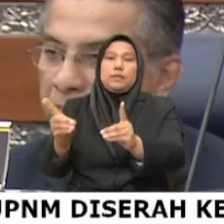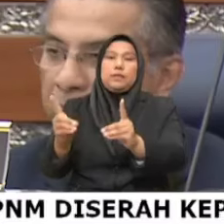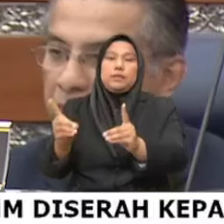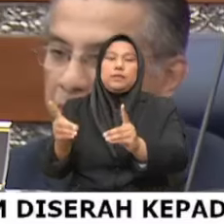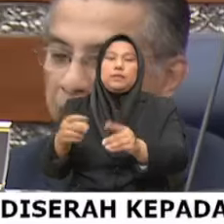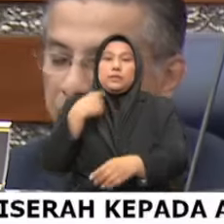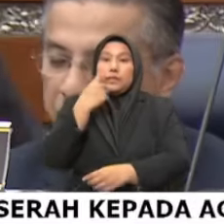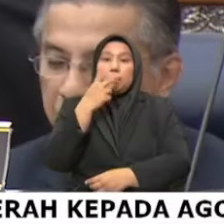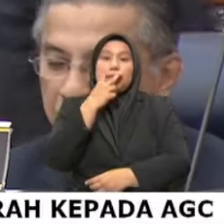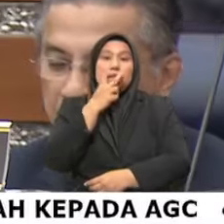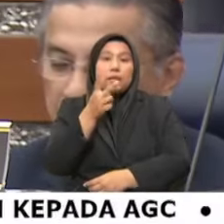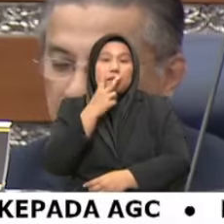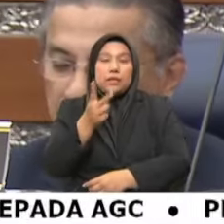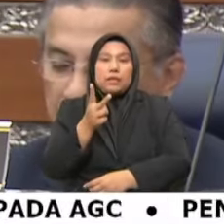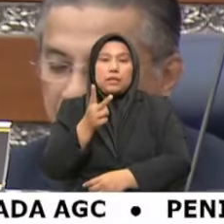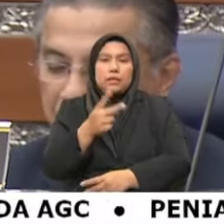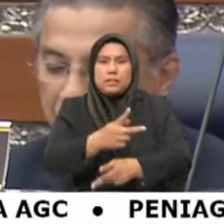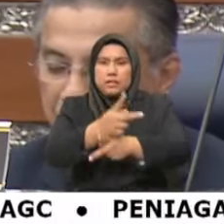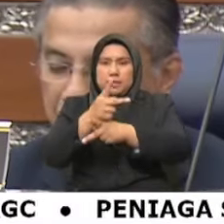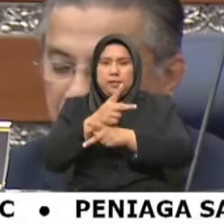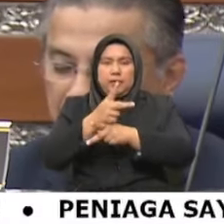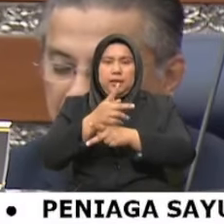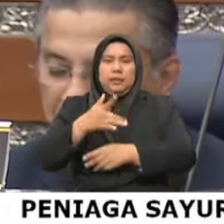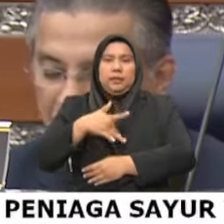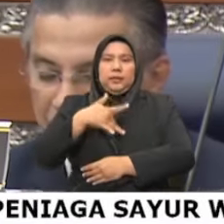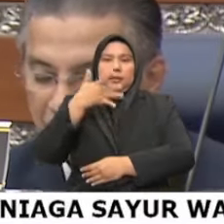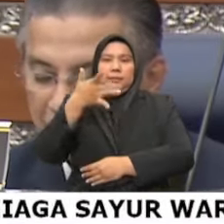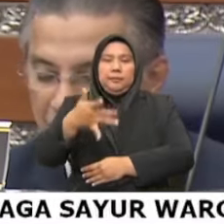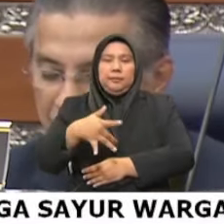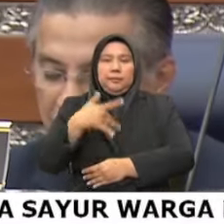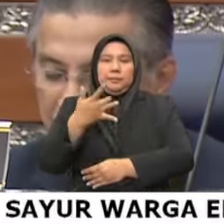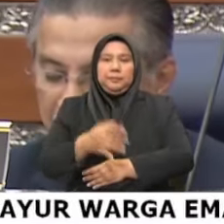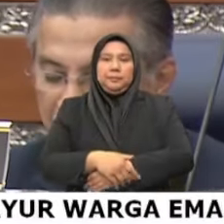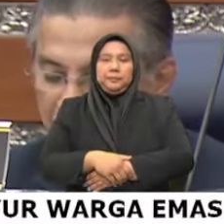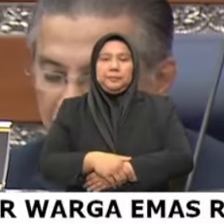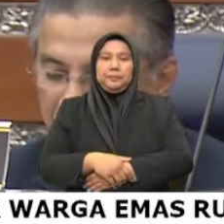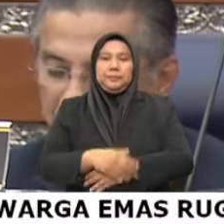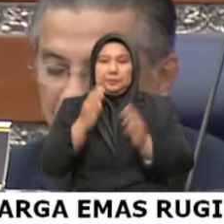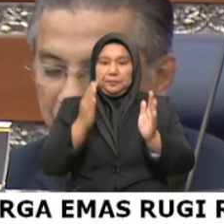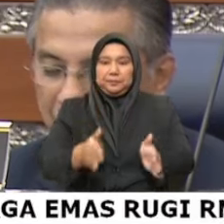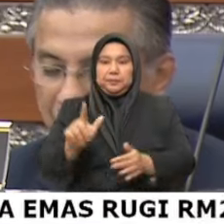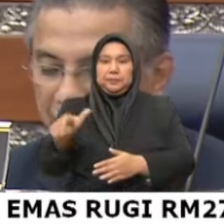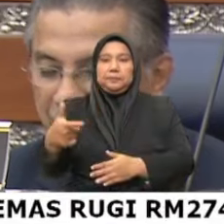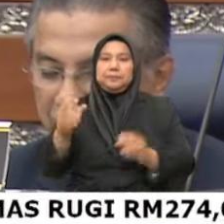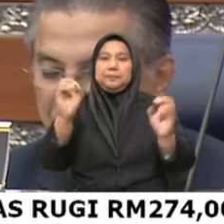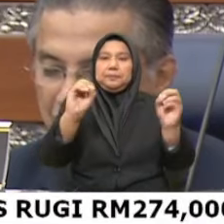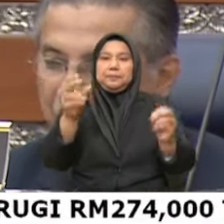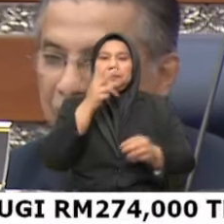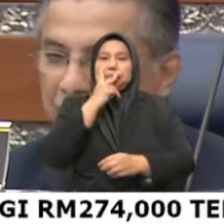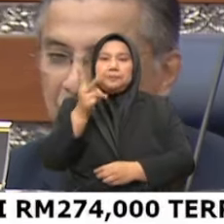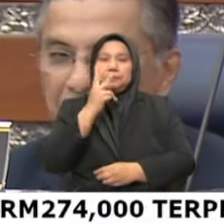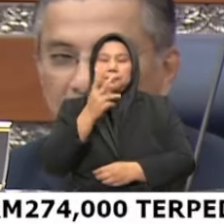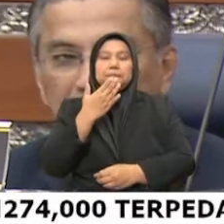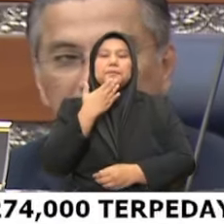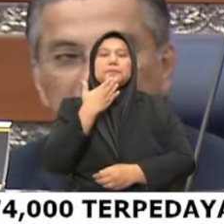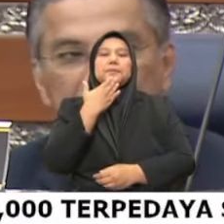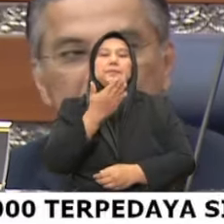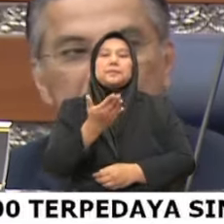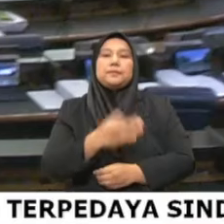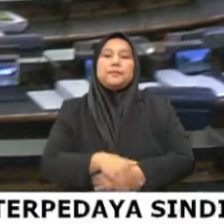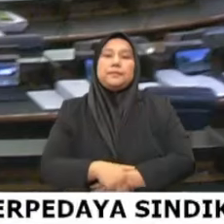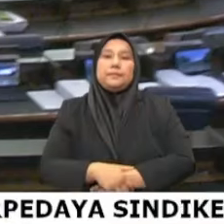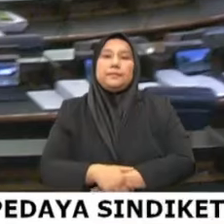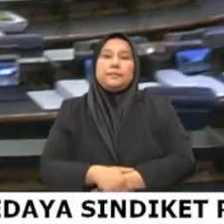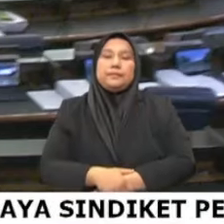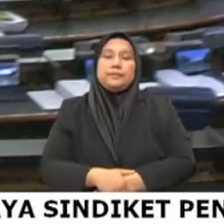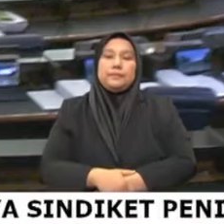hisap rokok supaya juga jaga perasaan mereka yang lain yang tidak hisap rokok. Ya, terima kasih Tan Sri Speaker. Baik,